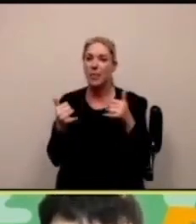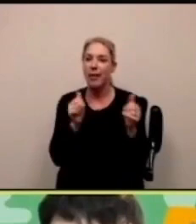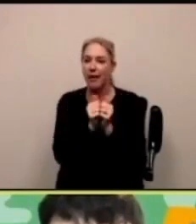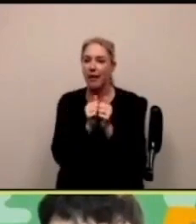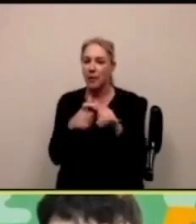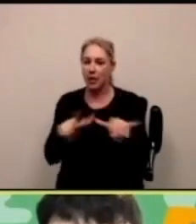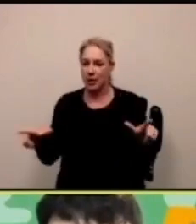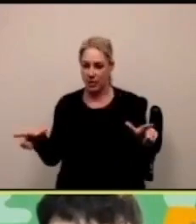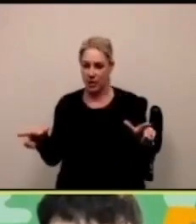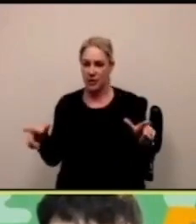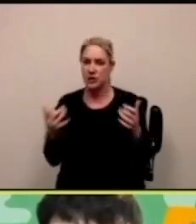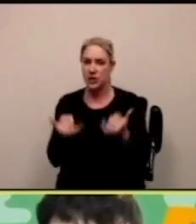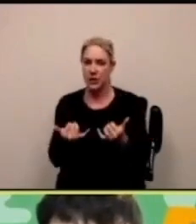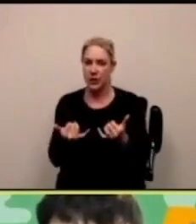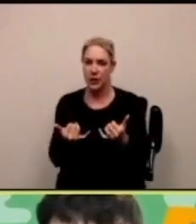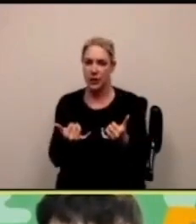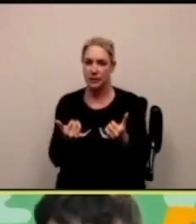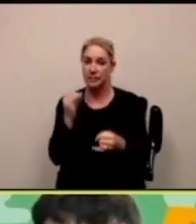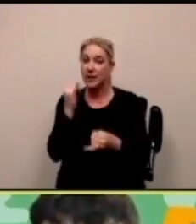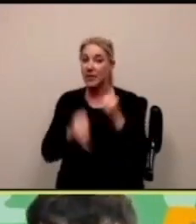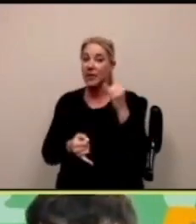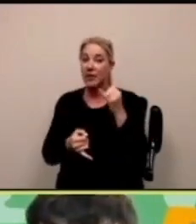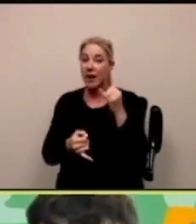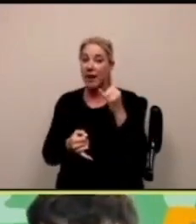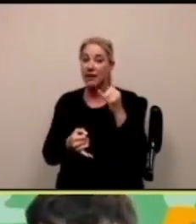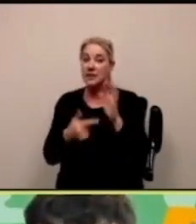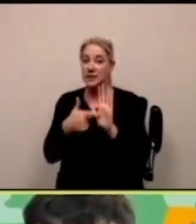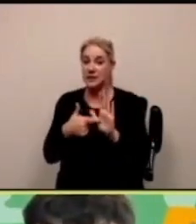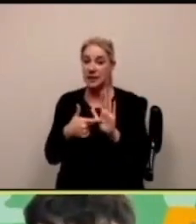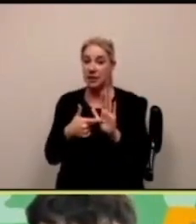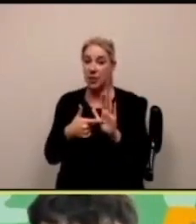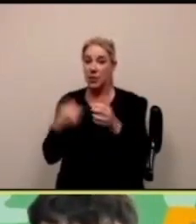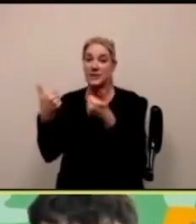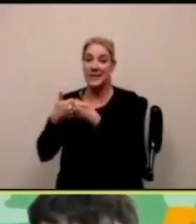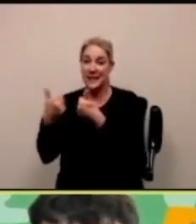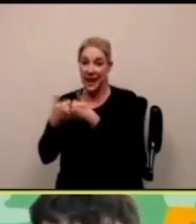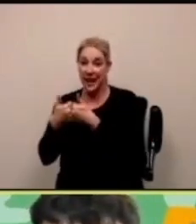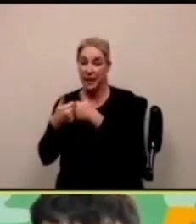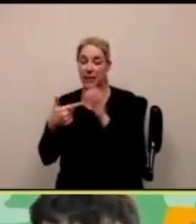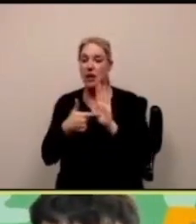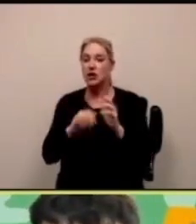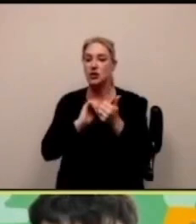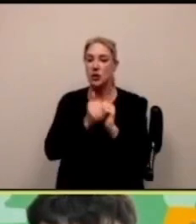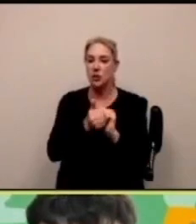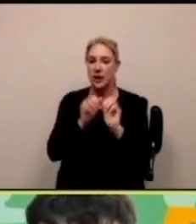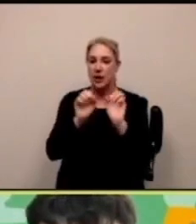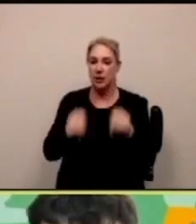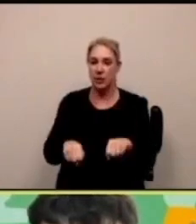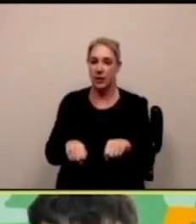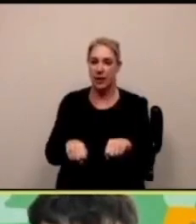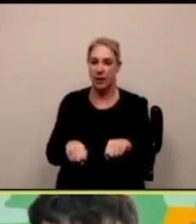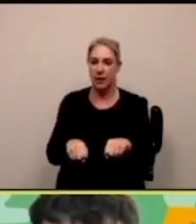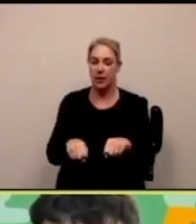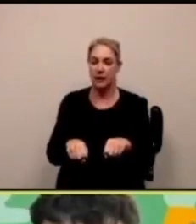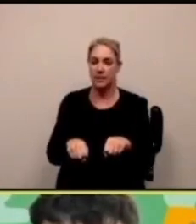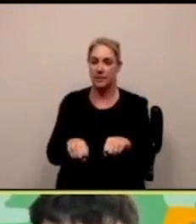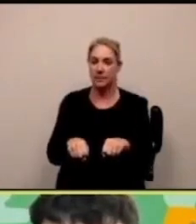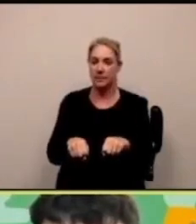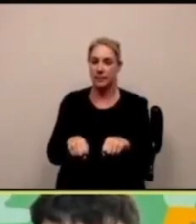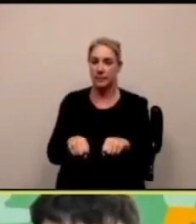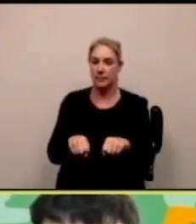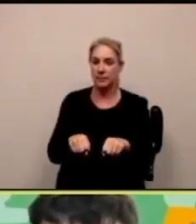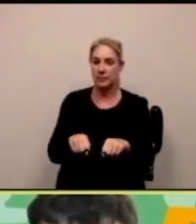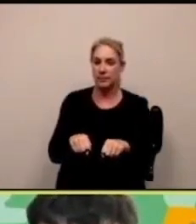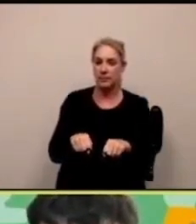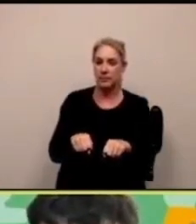を後取り入れてやっていくと結構いろんな形であとこういう言葉でも遊べるというふうなものがありますでこちら